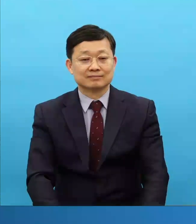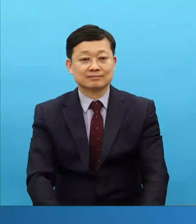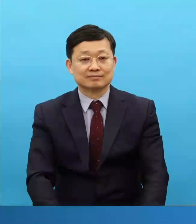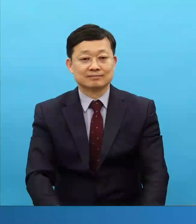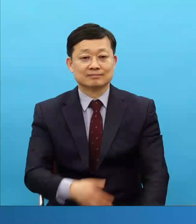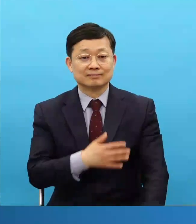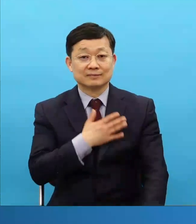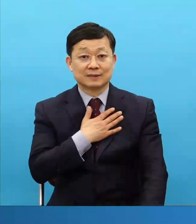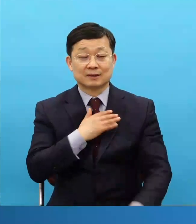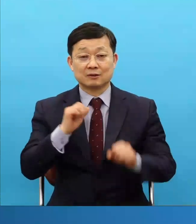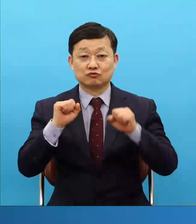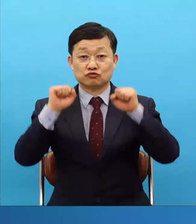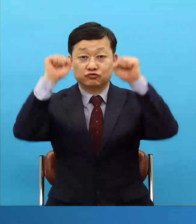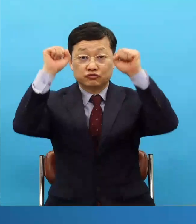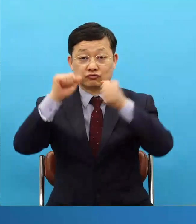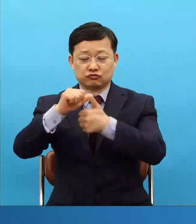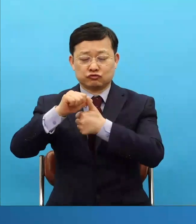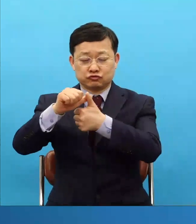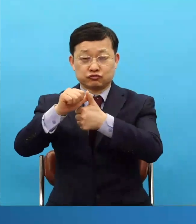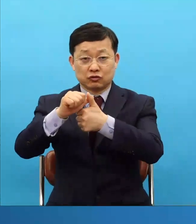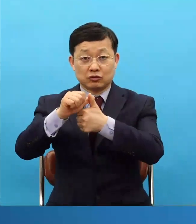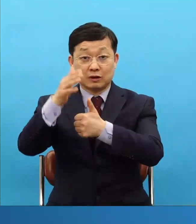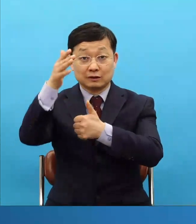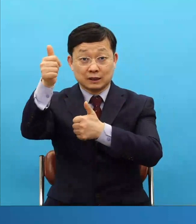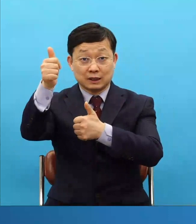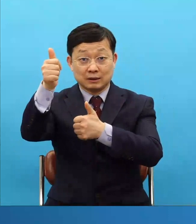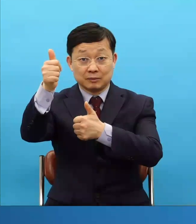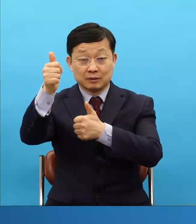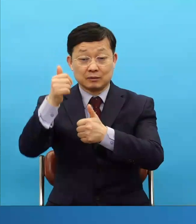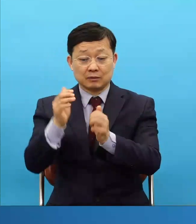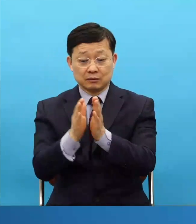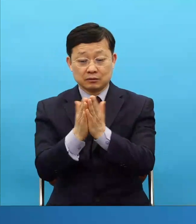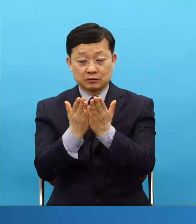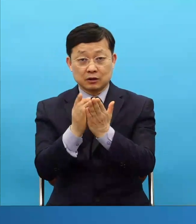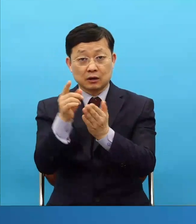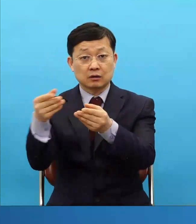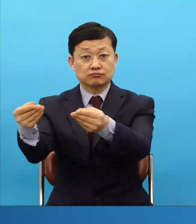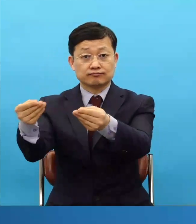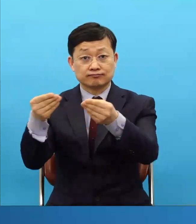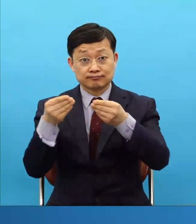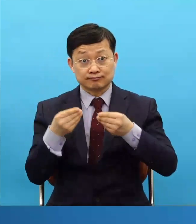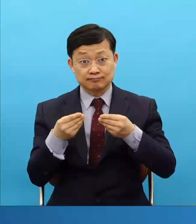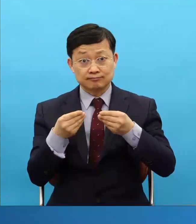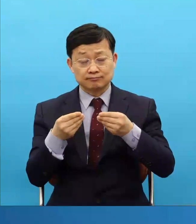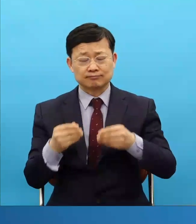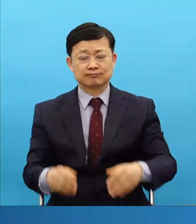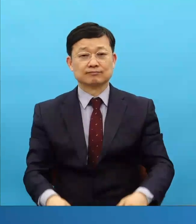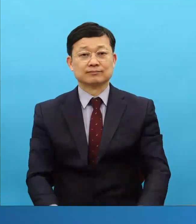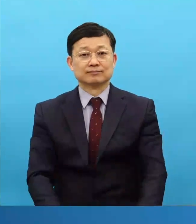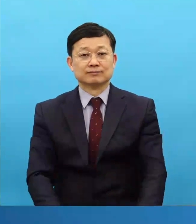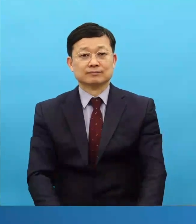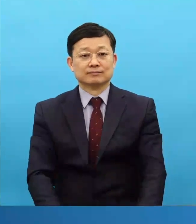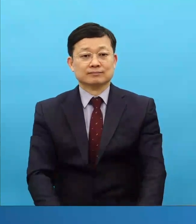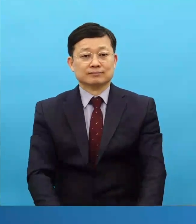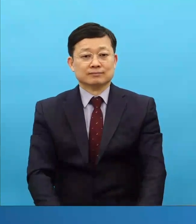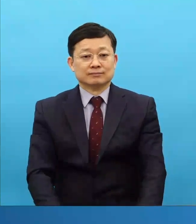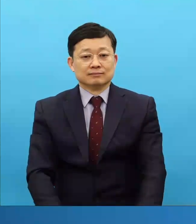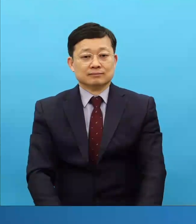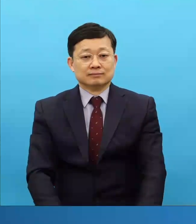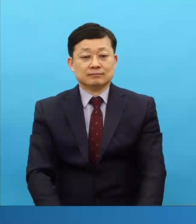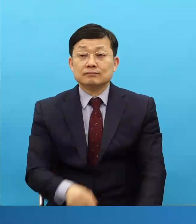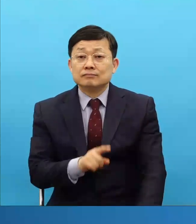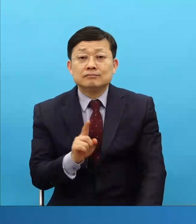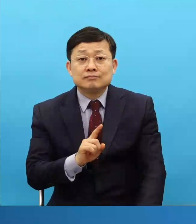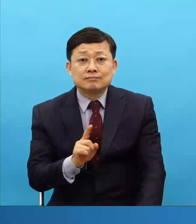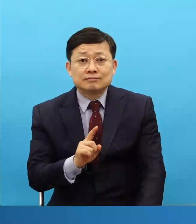관장님이 자기 보던 책을 내가 주는 거예요. And I'm sure I told you this before, but in the judo gym that I was in, the master gave me a book that he was reading. 뭡니까